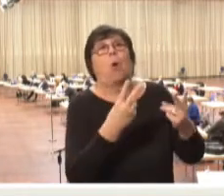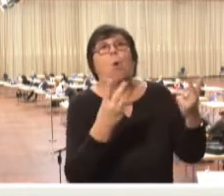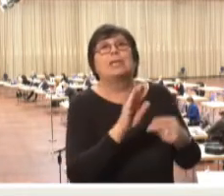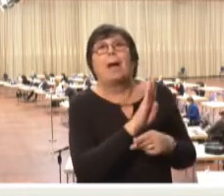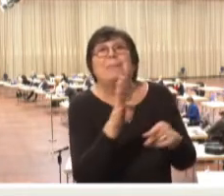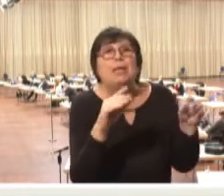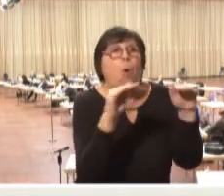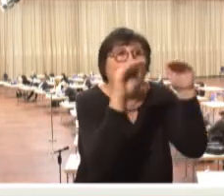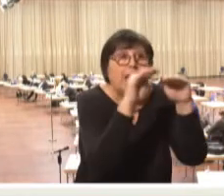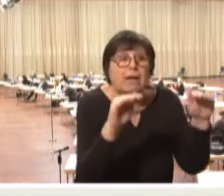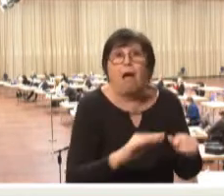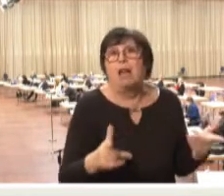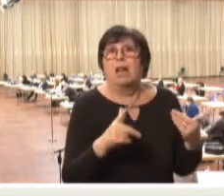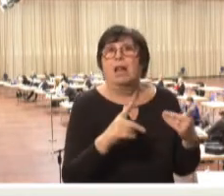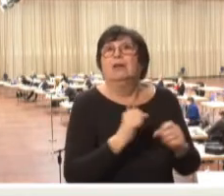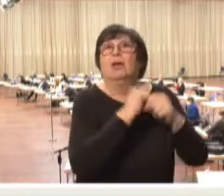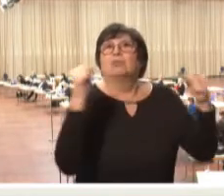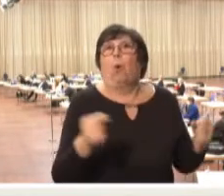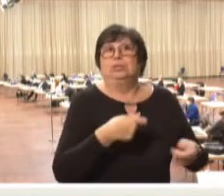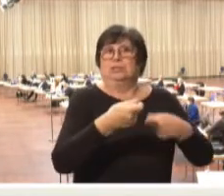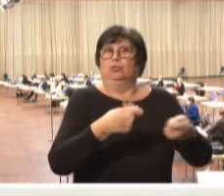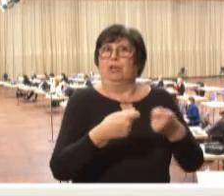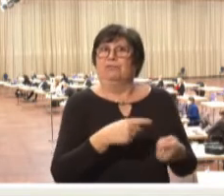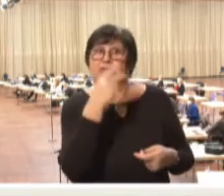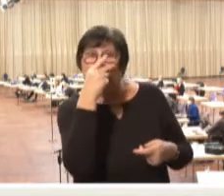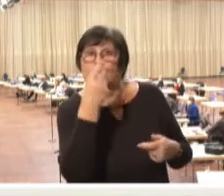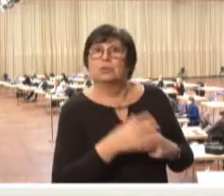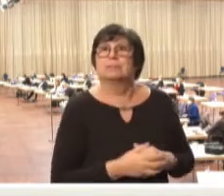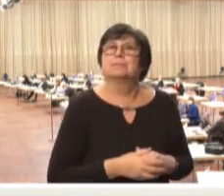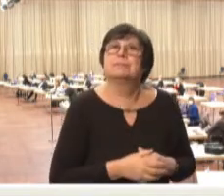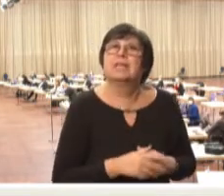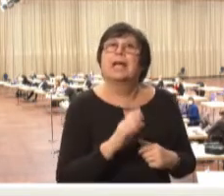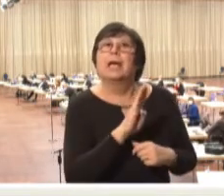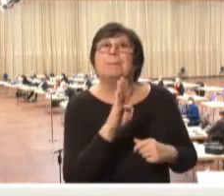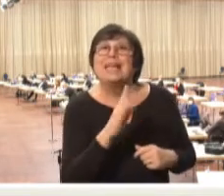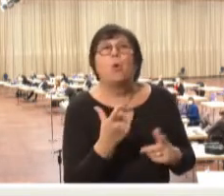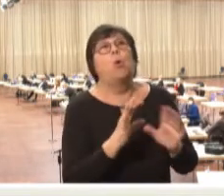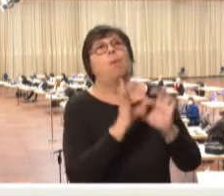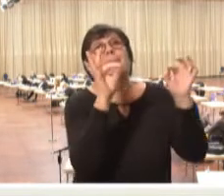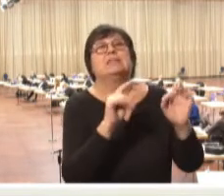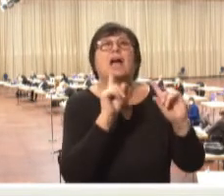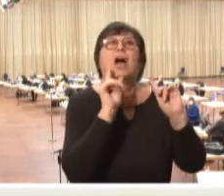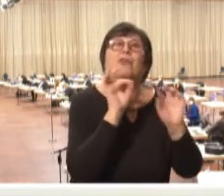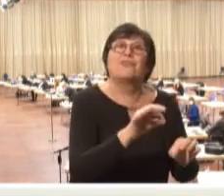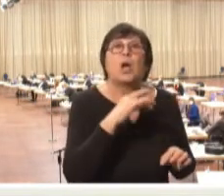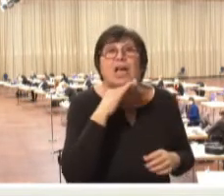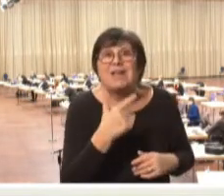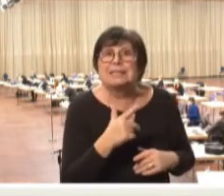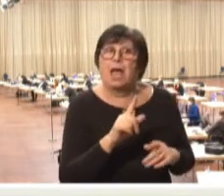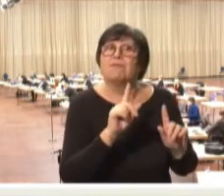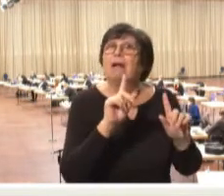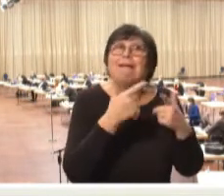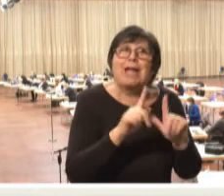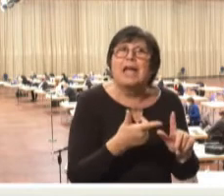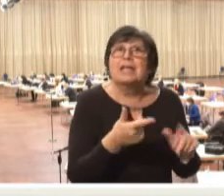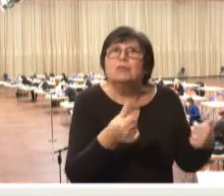großen, teilweise auch Discountern dann guckt. Bio ist besser für die Gewässer, weil kein